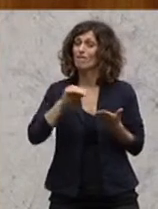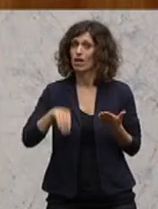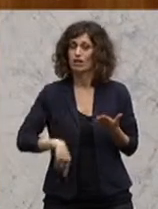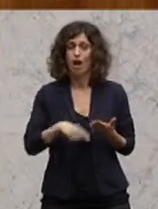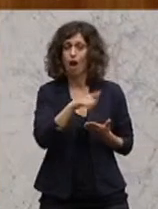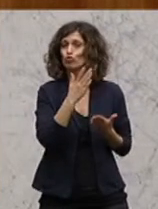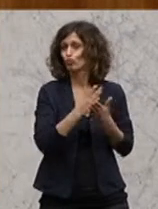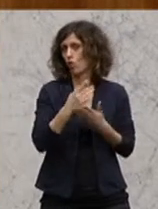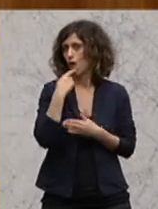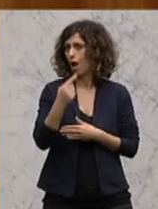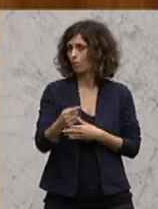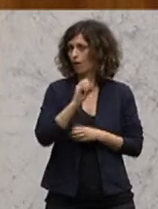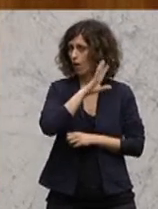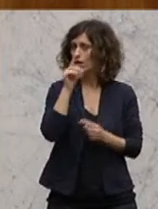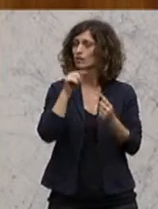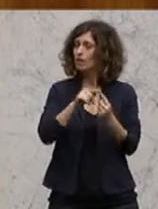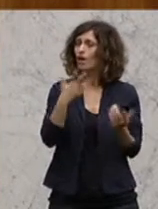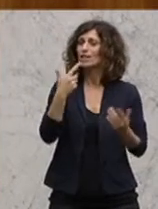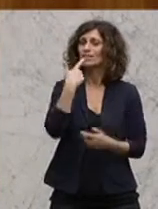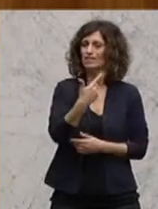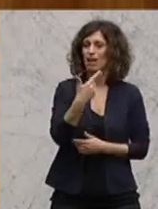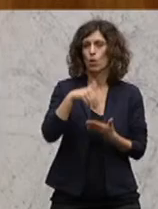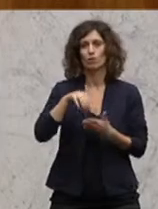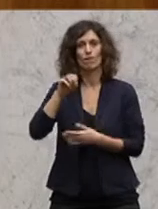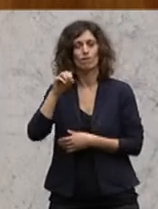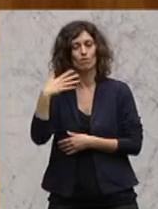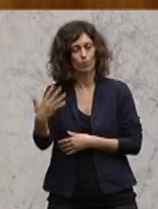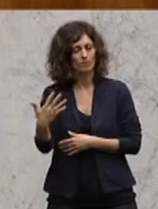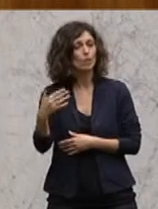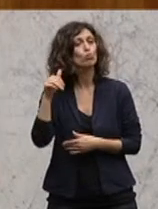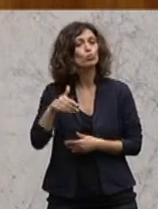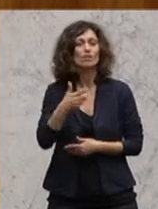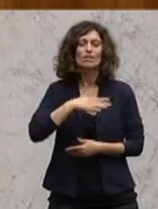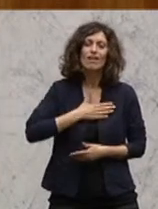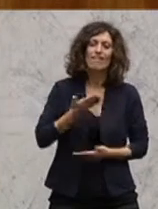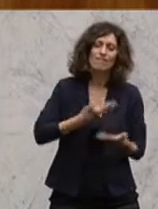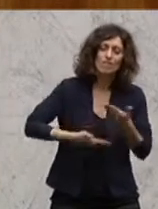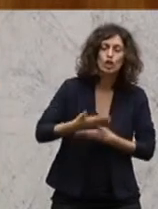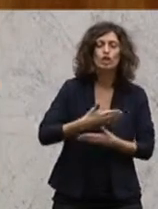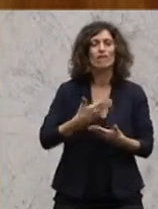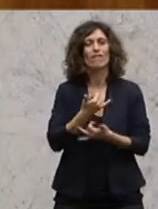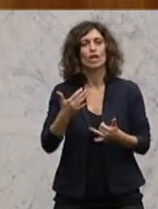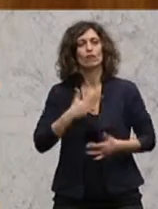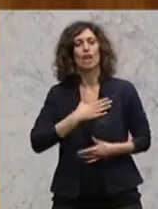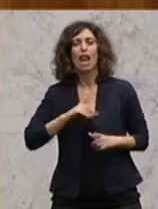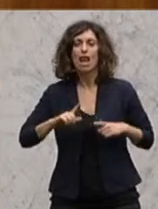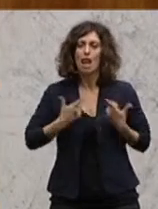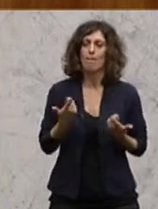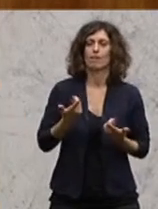klare Zielsetzung vor. Bis zum Jahr 2050 müssen wir unsere Wirtschaftsweise, unsere Lebensweise, unseren